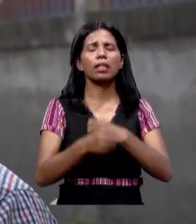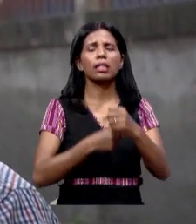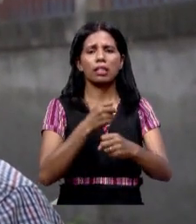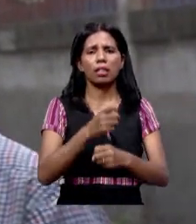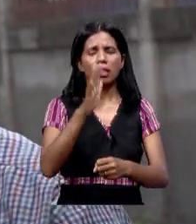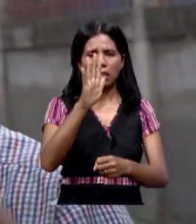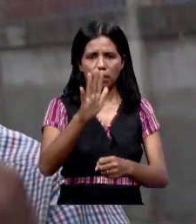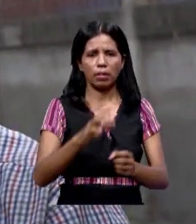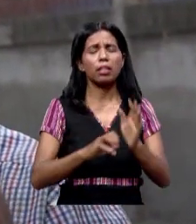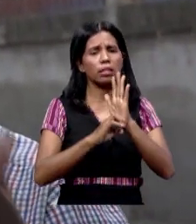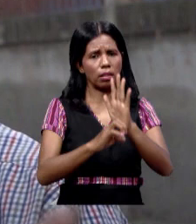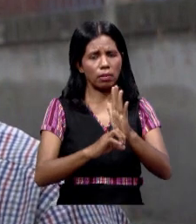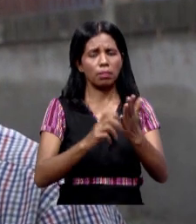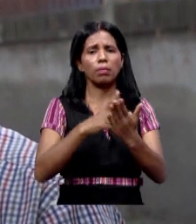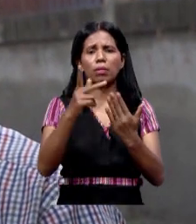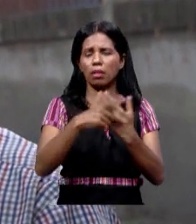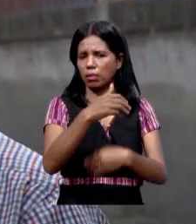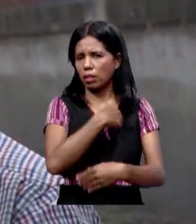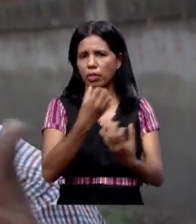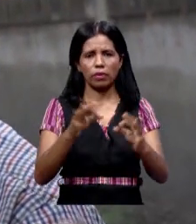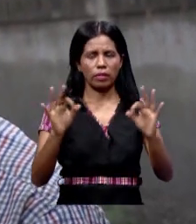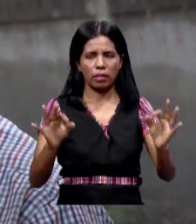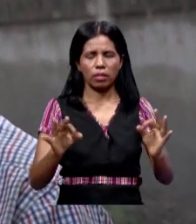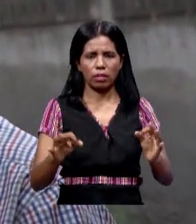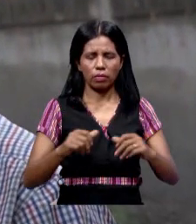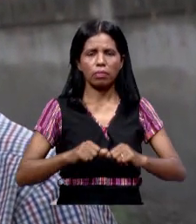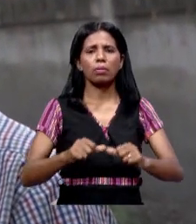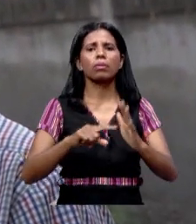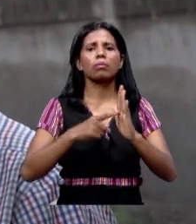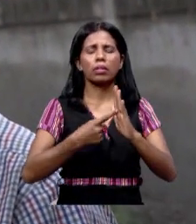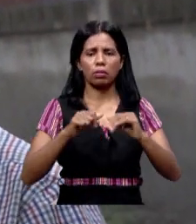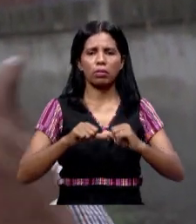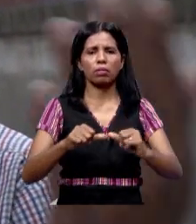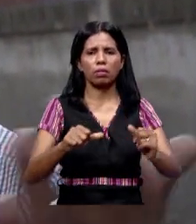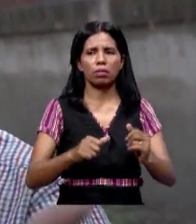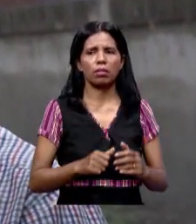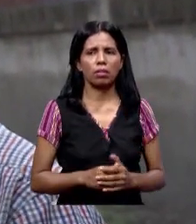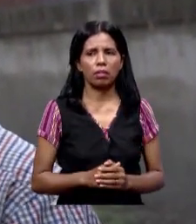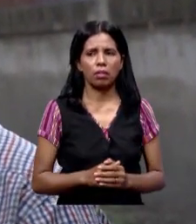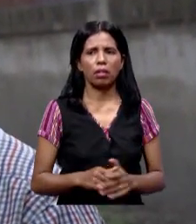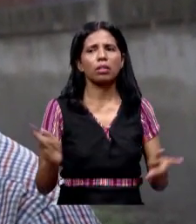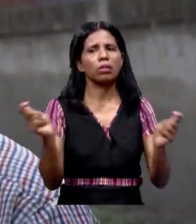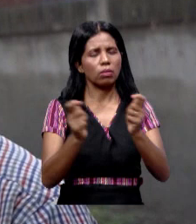tu. Ini program sudah kudu, kami melalui. Entah itu dia yang